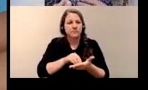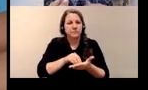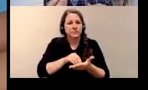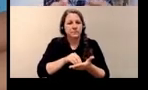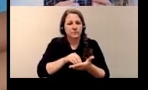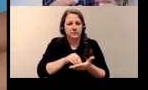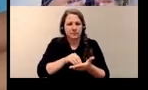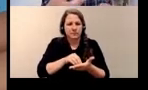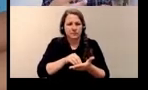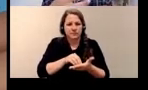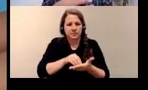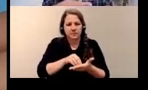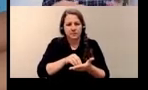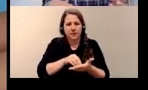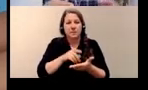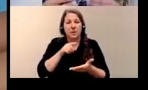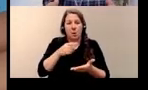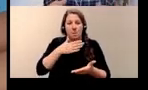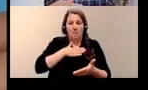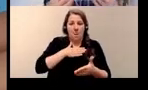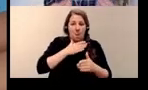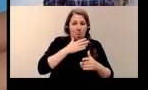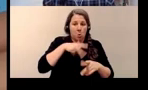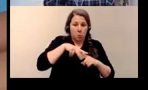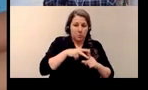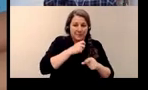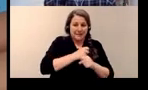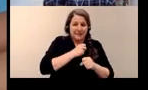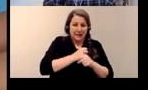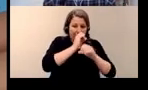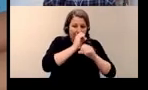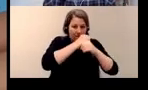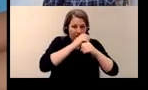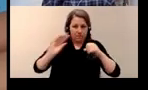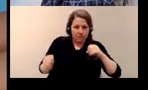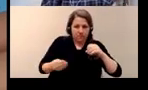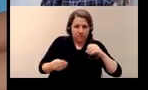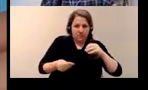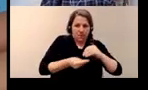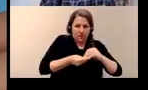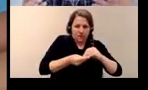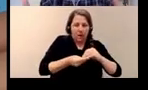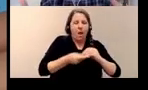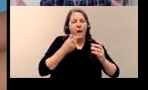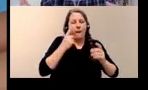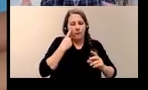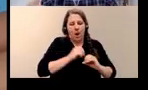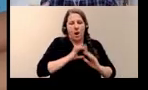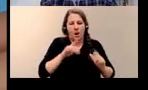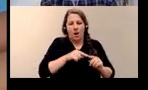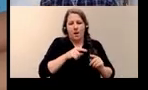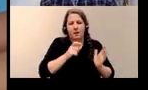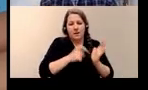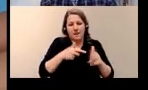l'a utilisé pour améliorer son propre outil de travail, pour mieux voir ce qu'il était en train de réaliser lorsqu'il faisait justement la